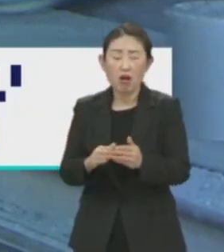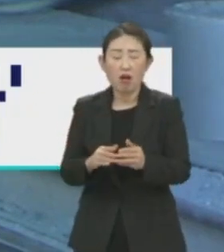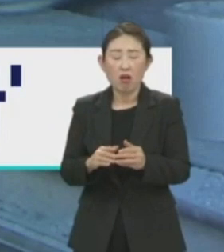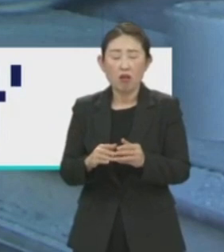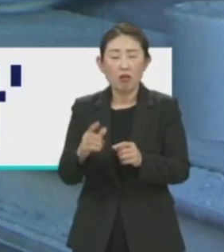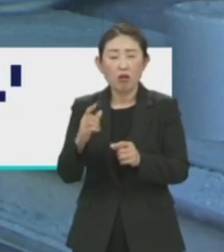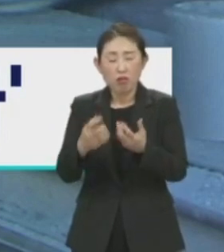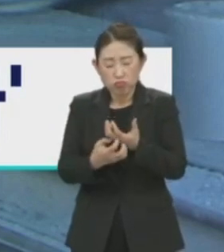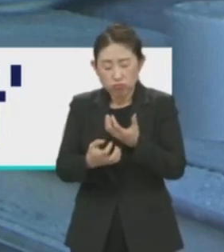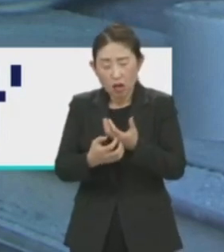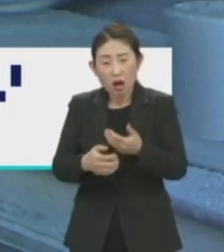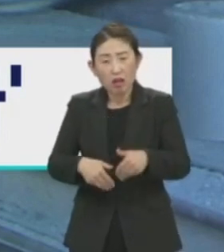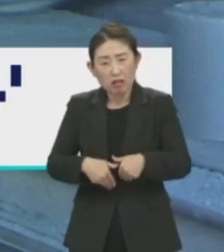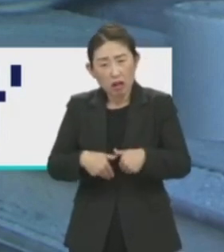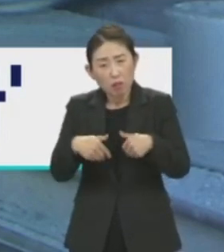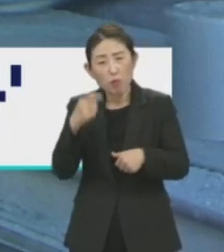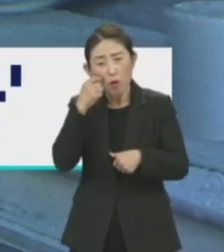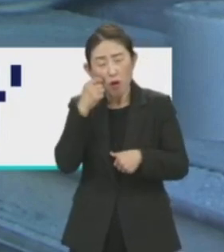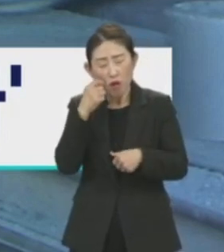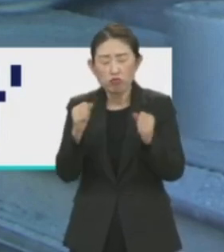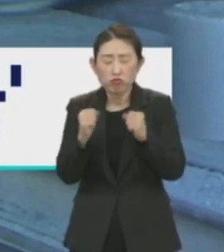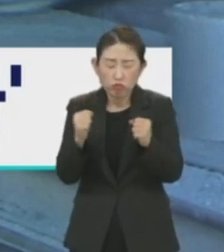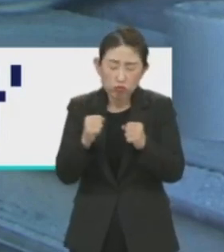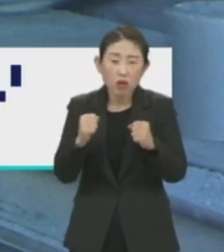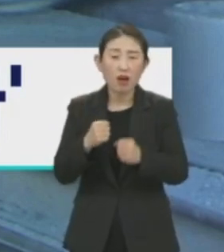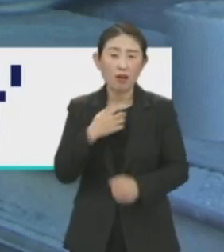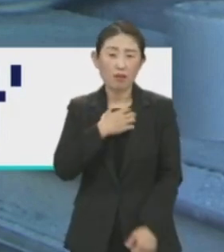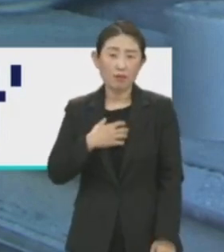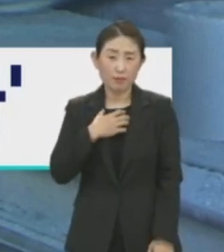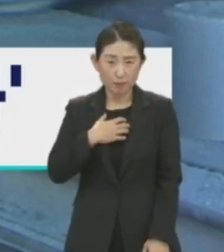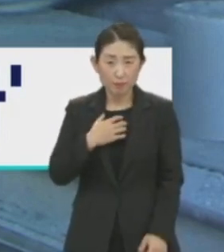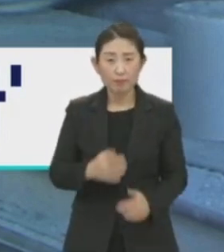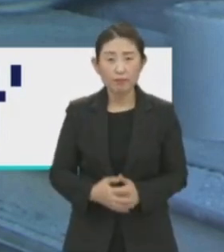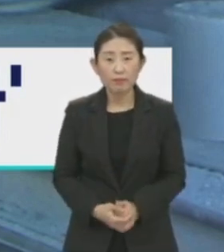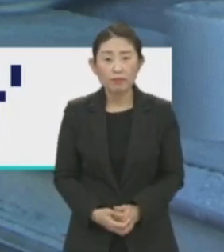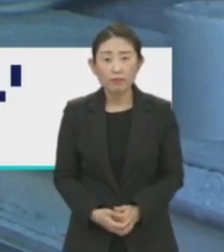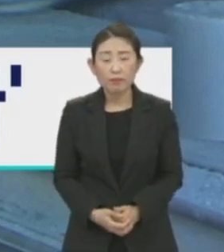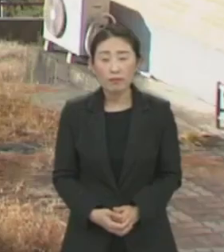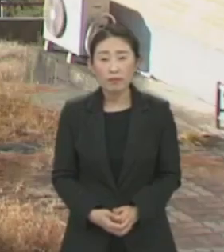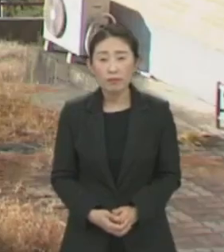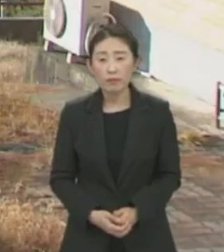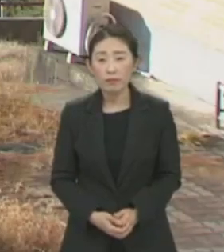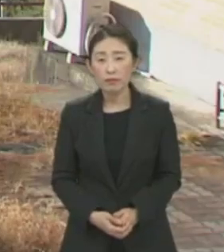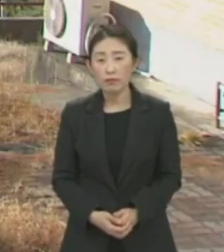춥고 긴 겨울이 되지 않을까 걱정입니다. 조형준 기자입니다.